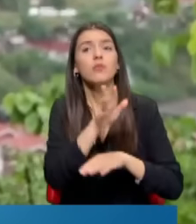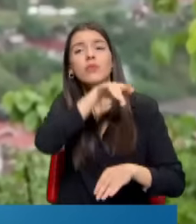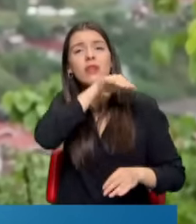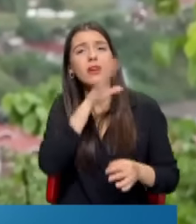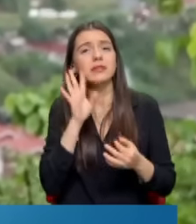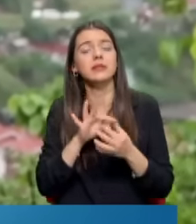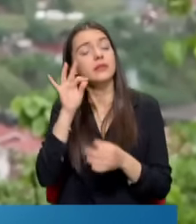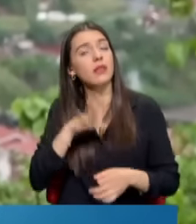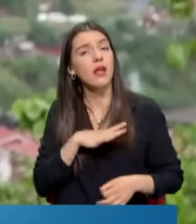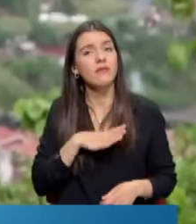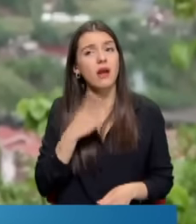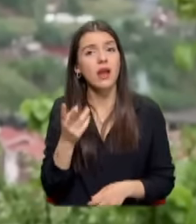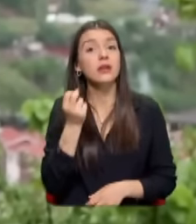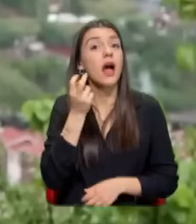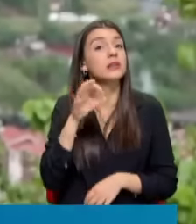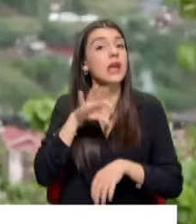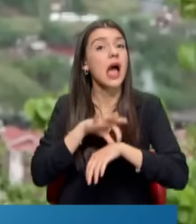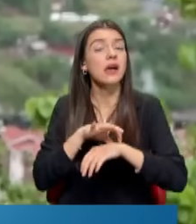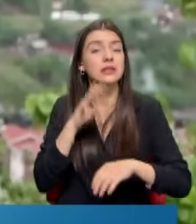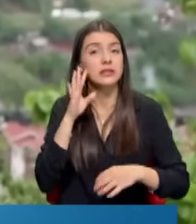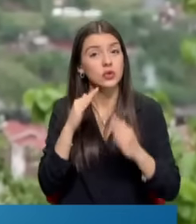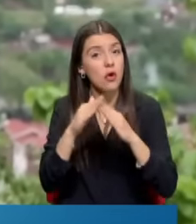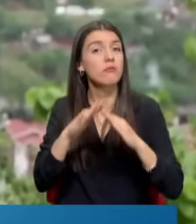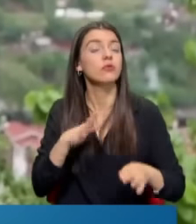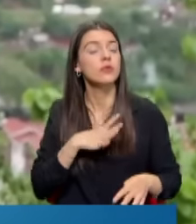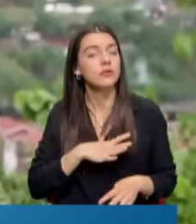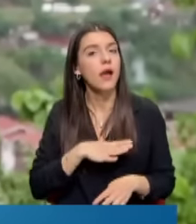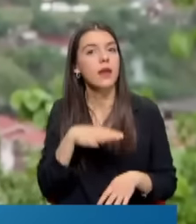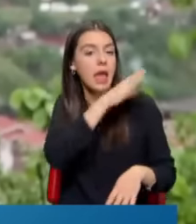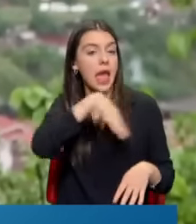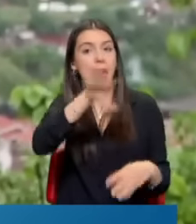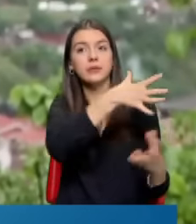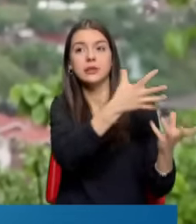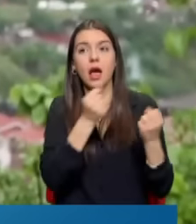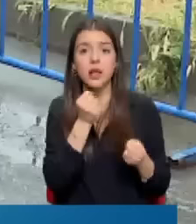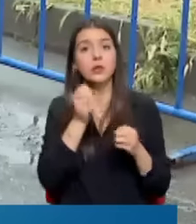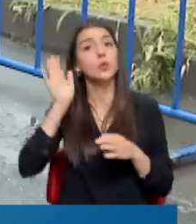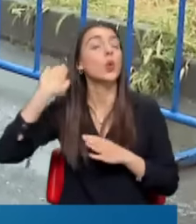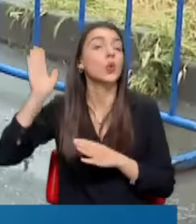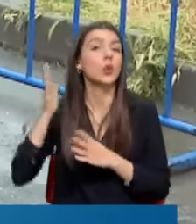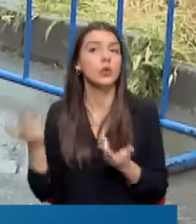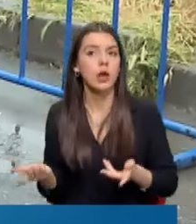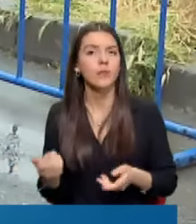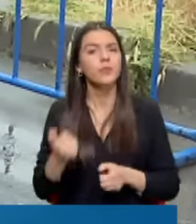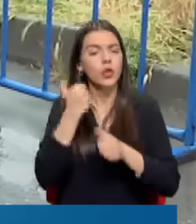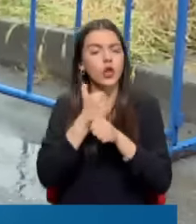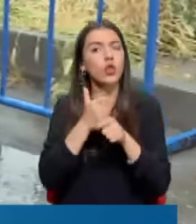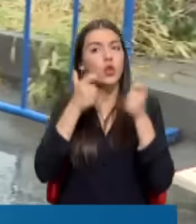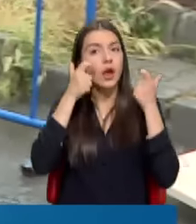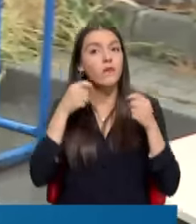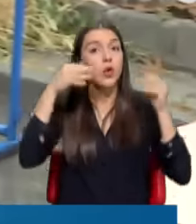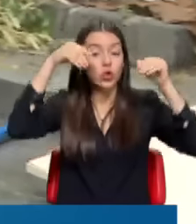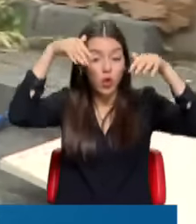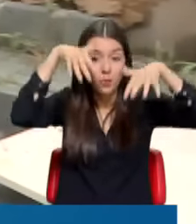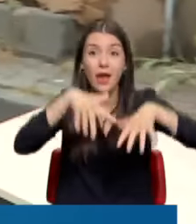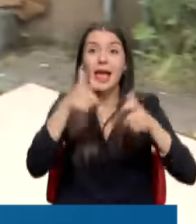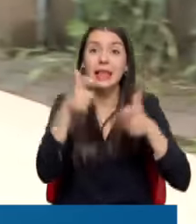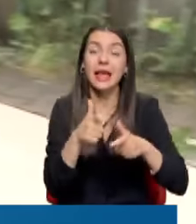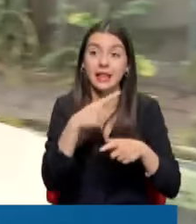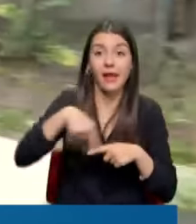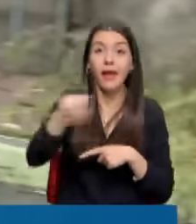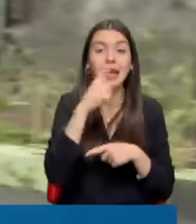yaşlılarımız var. Kanser hastası komşumuz var. Hepsini alıp toprağa götürdüler. Görevliler toprak kaymasının yaşandığı alana